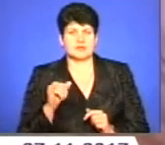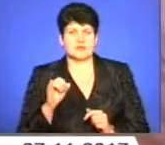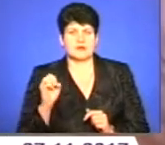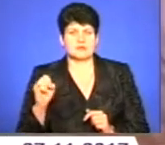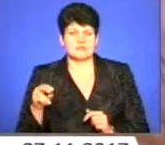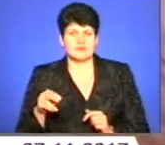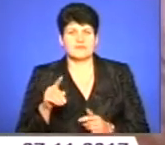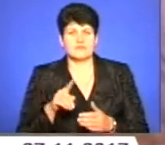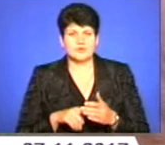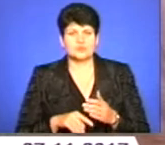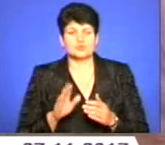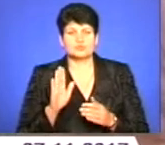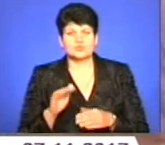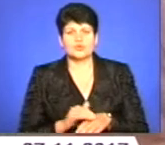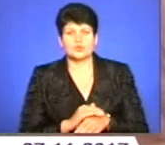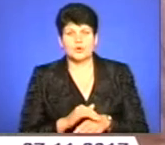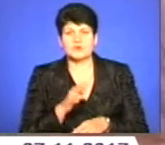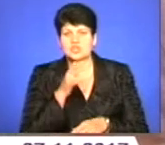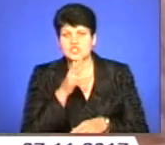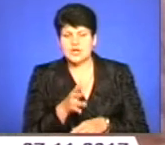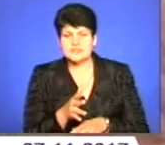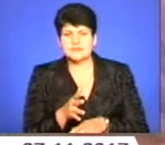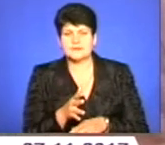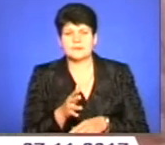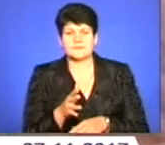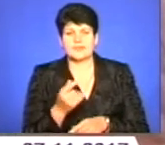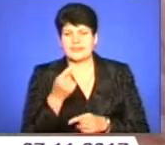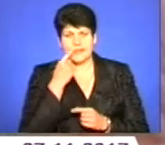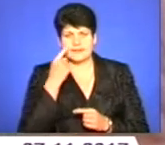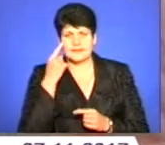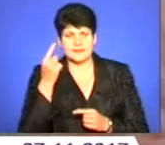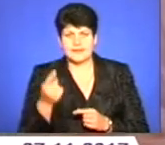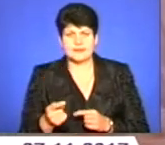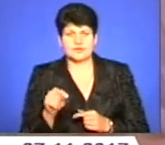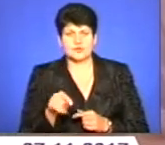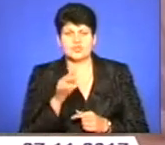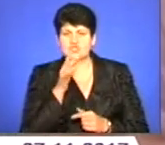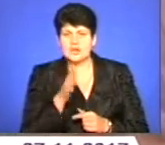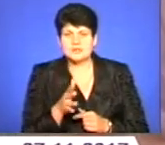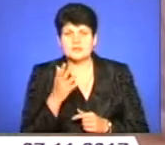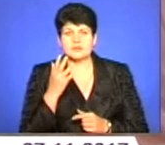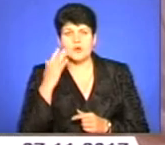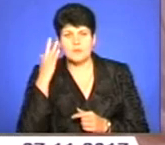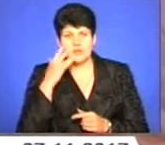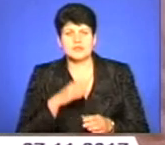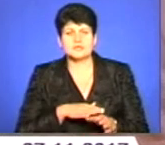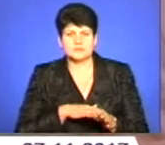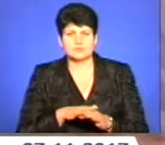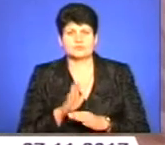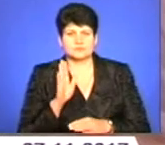Віриться, що настане той добрий час, як писав Лепкий, недалекий той час, що мрії збудуться